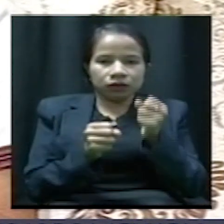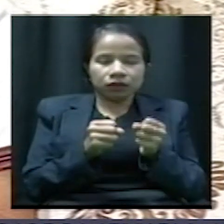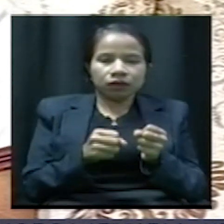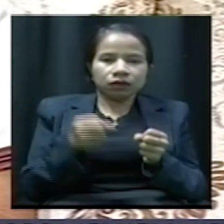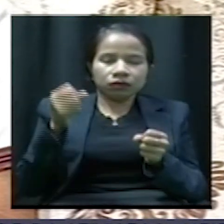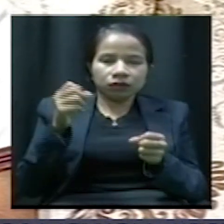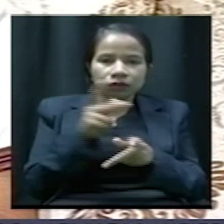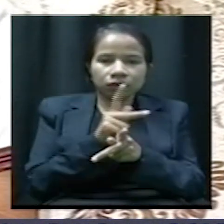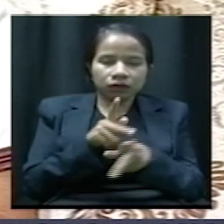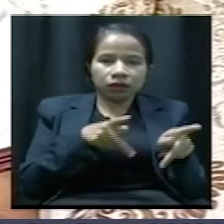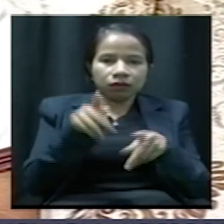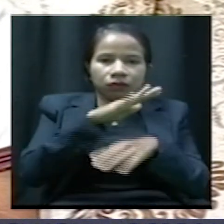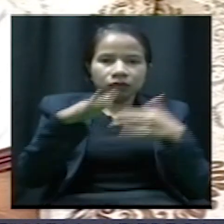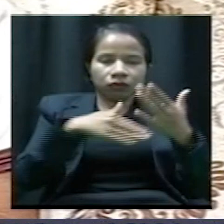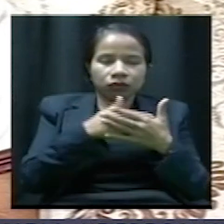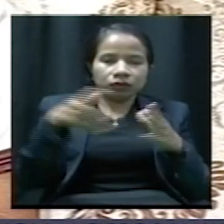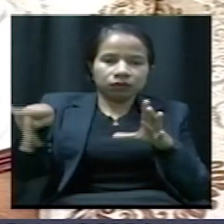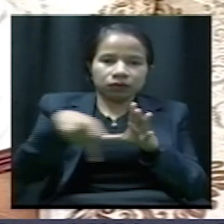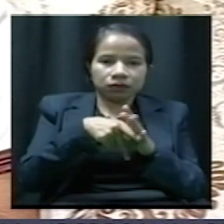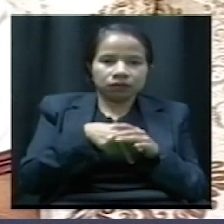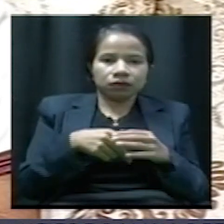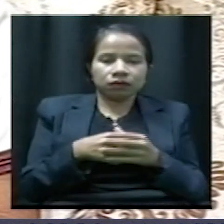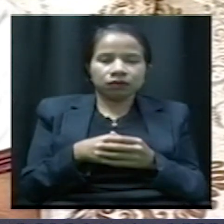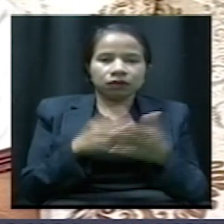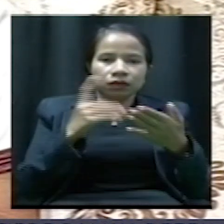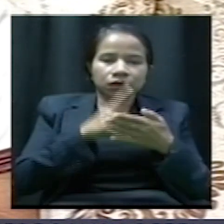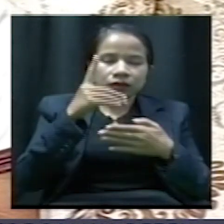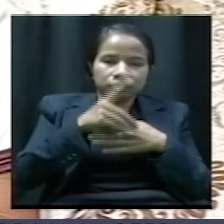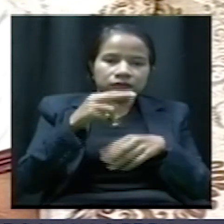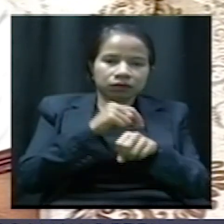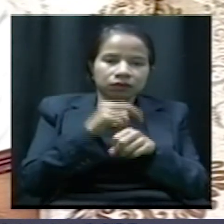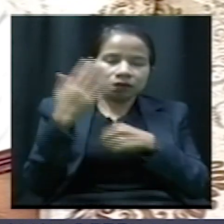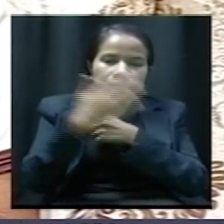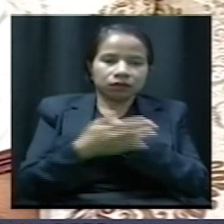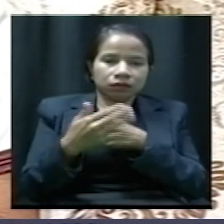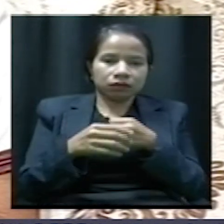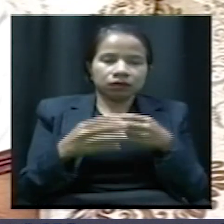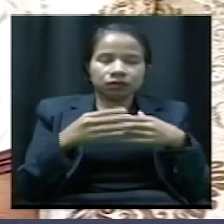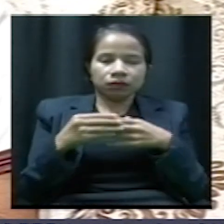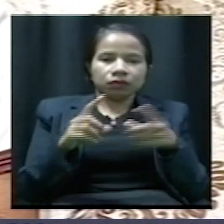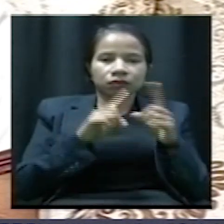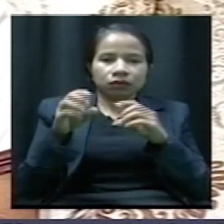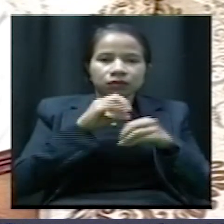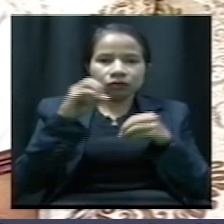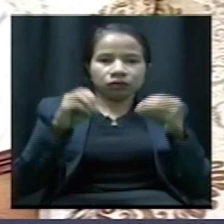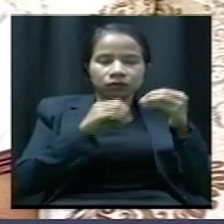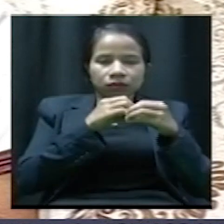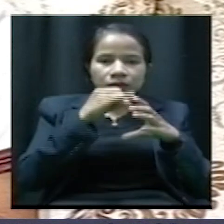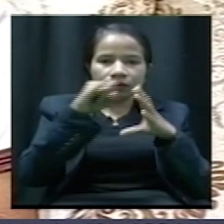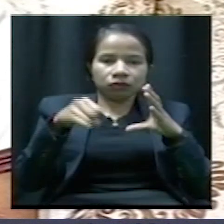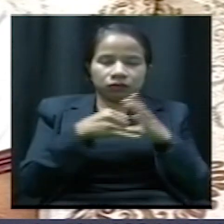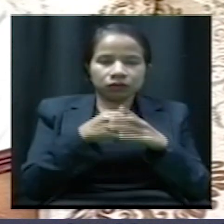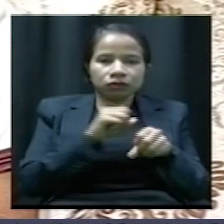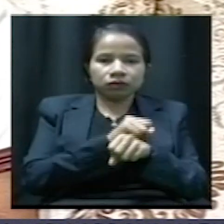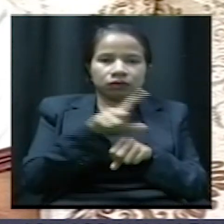asegura ema hututunia participação leu iha desenvolvimento nacional leu ta kulia kono ba inclusão